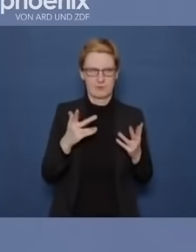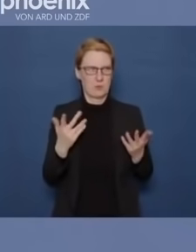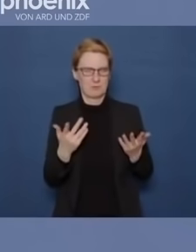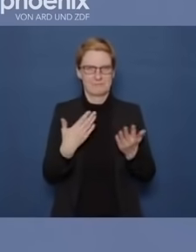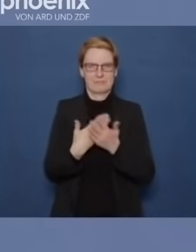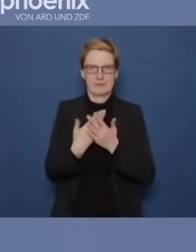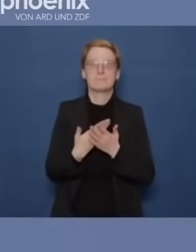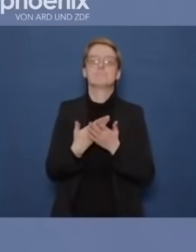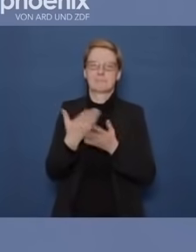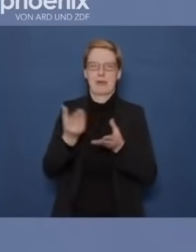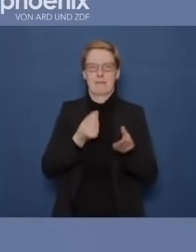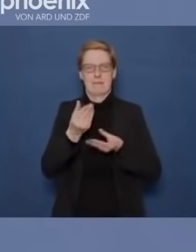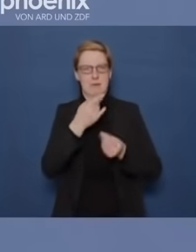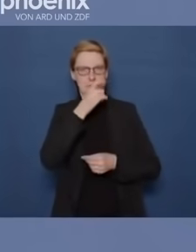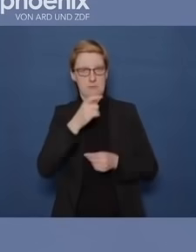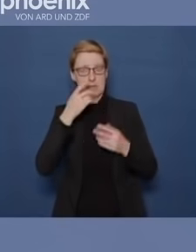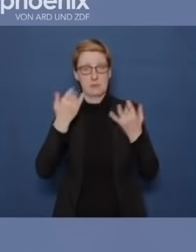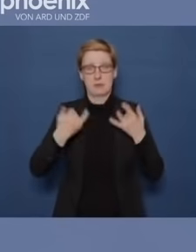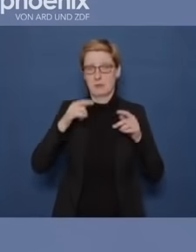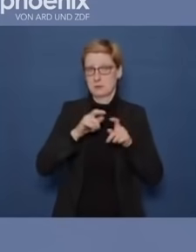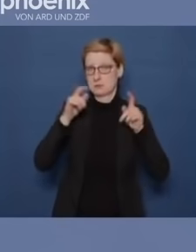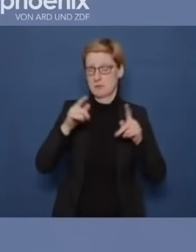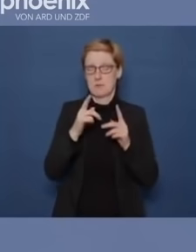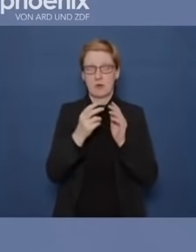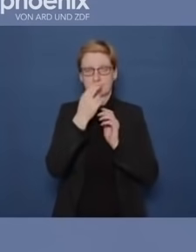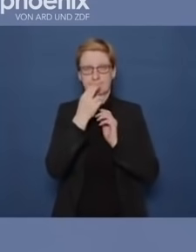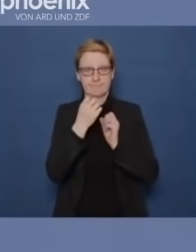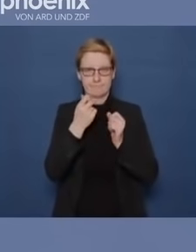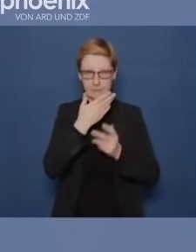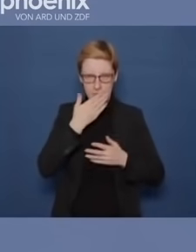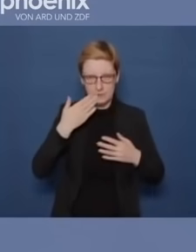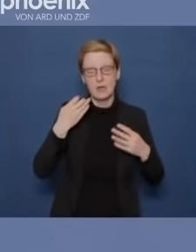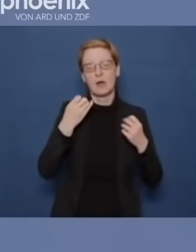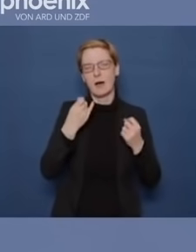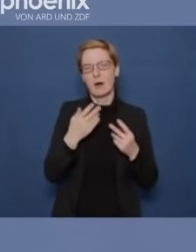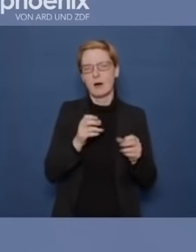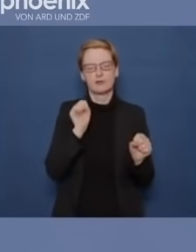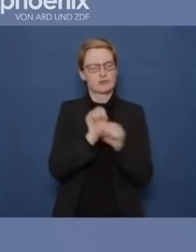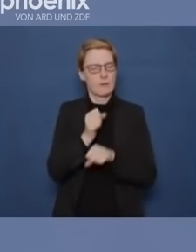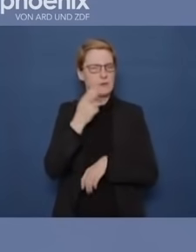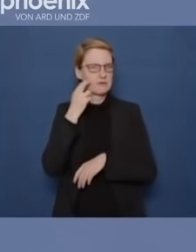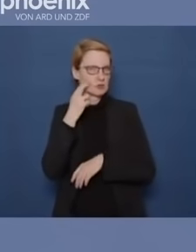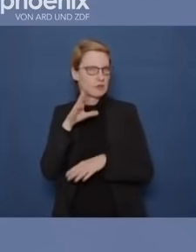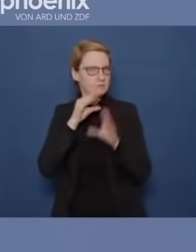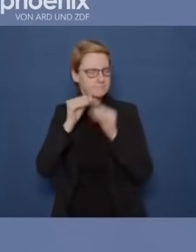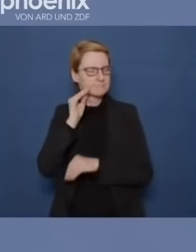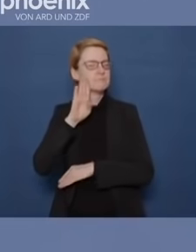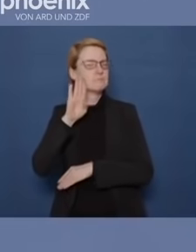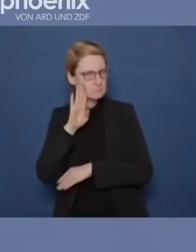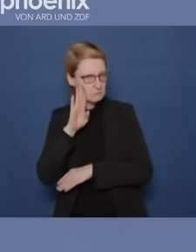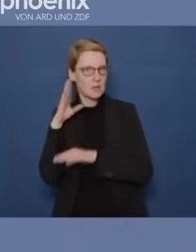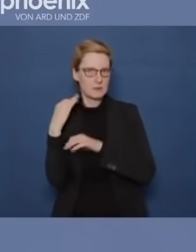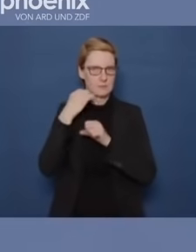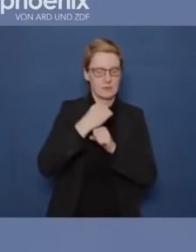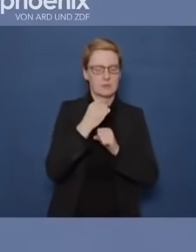Ein solches Thema diesmal gibt es nicht, aber wie ich es schon gesagt habe, wissenschaftliche Erkenntnisse fließen in die Arbeit der Bundesregierung und